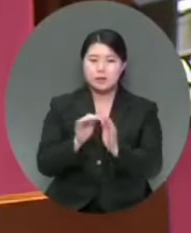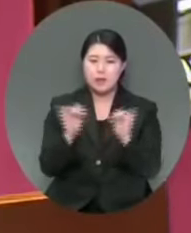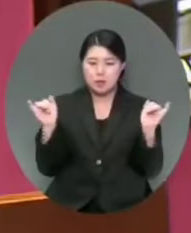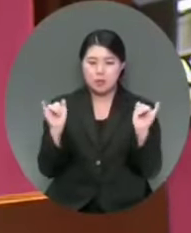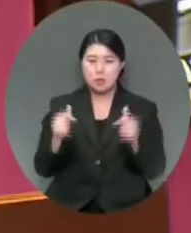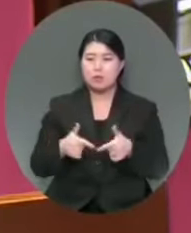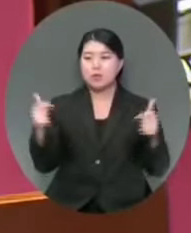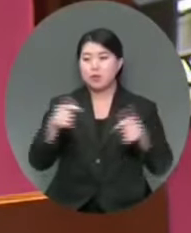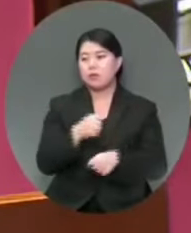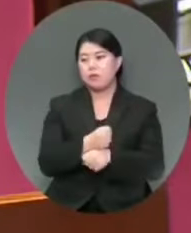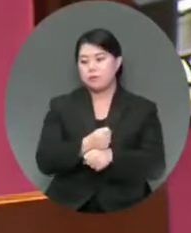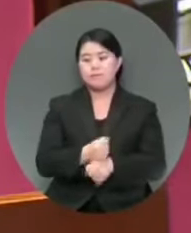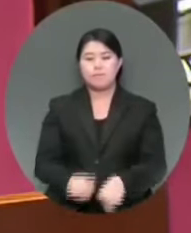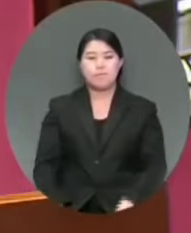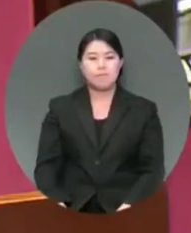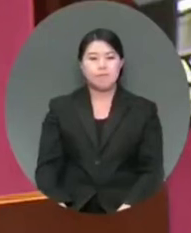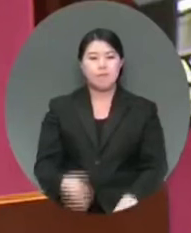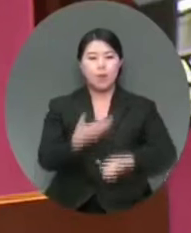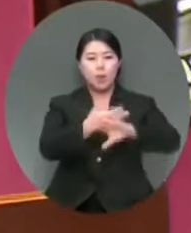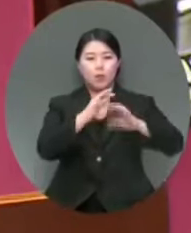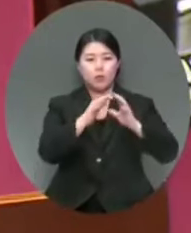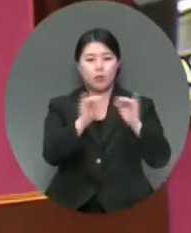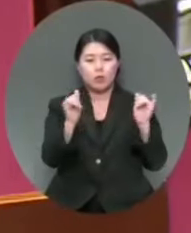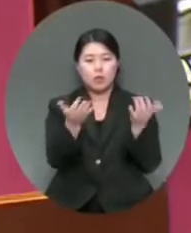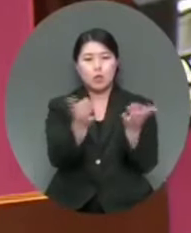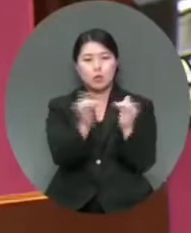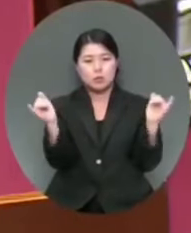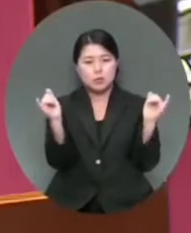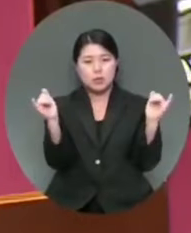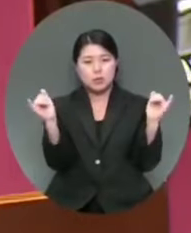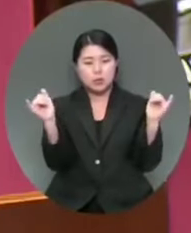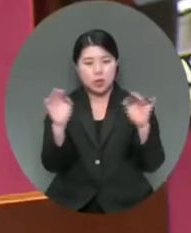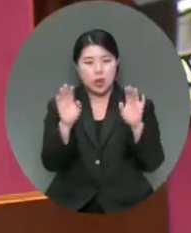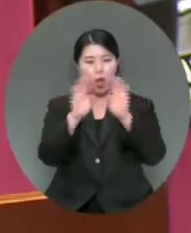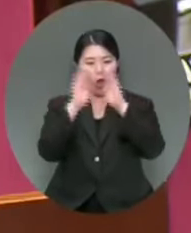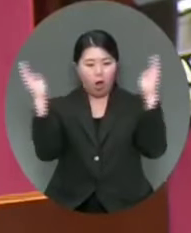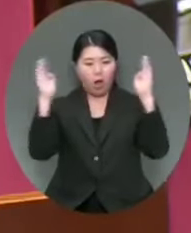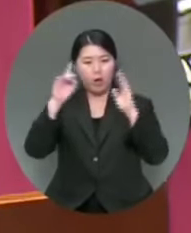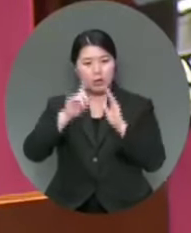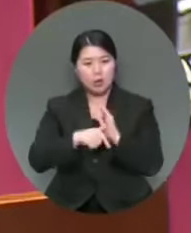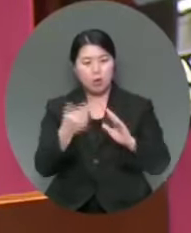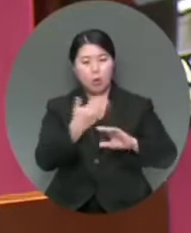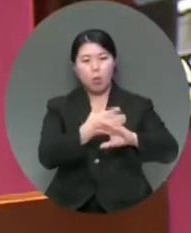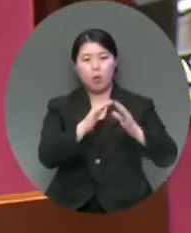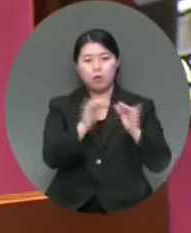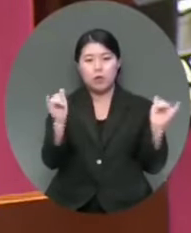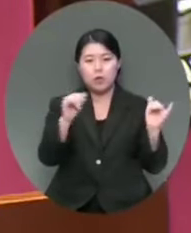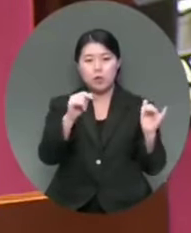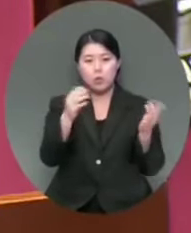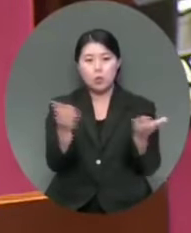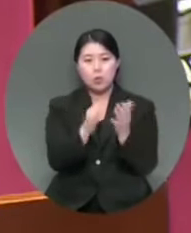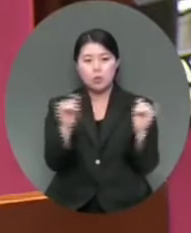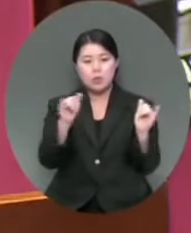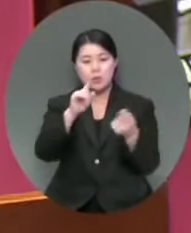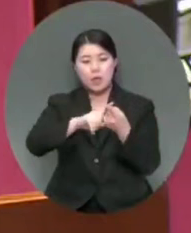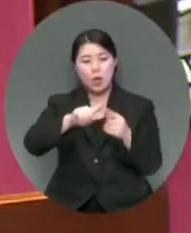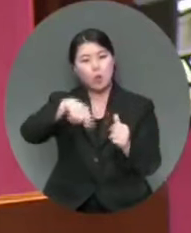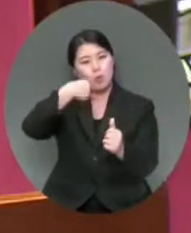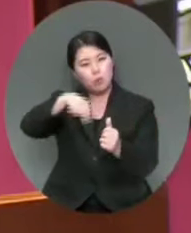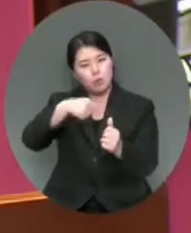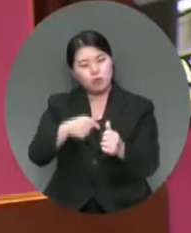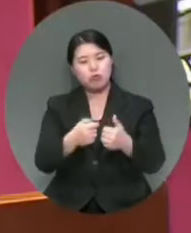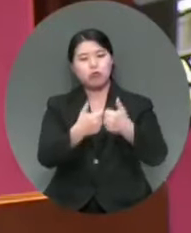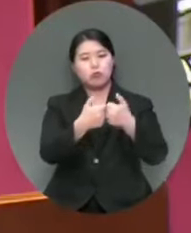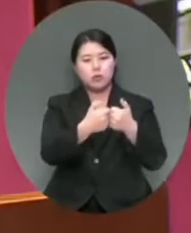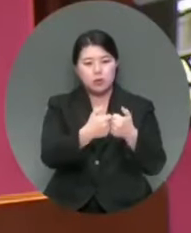합니다. 이처럼 외국인 노동자들에게 문호를 더 크게 개방하게 되면 외국인 노동자들에 대한 각종 교육과 상담 등을